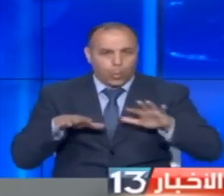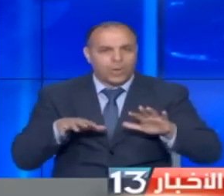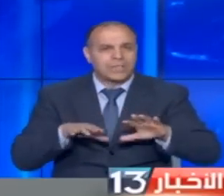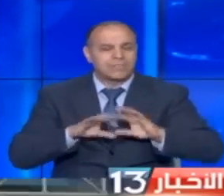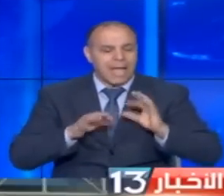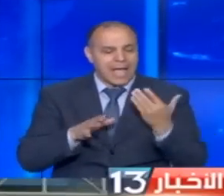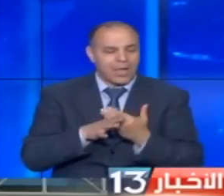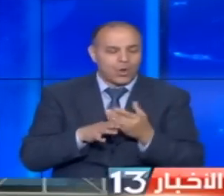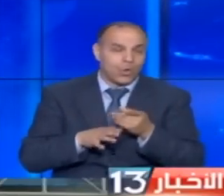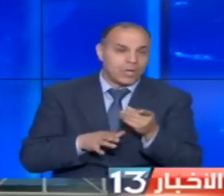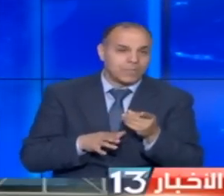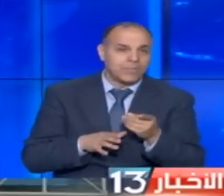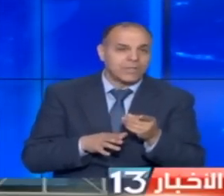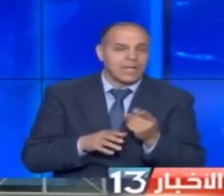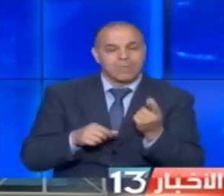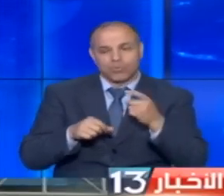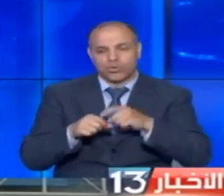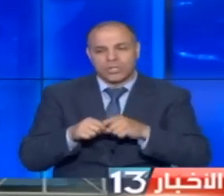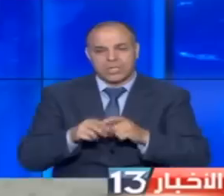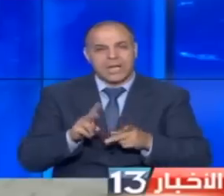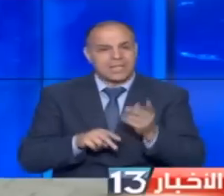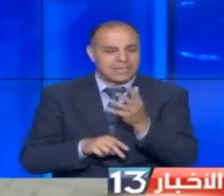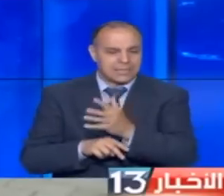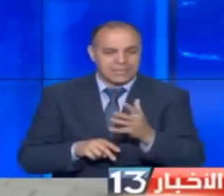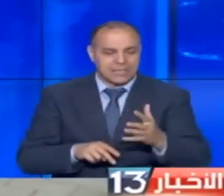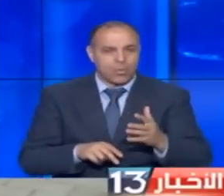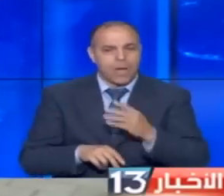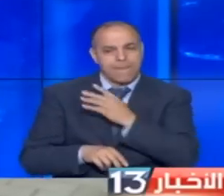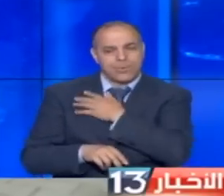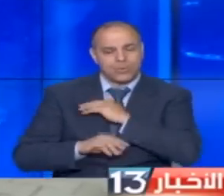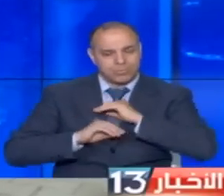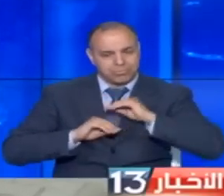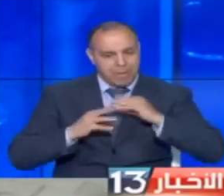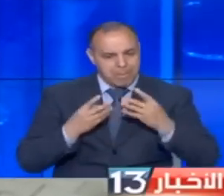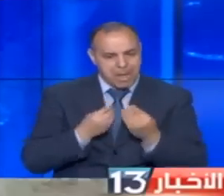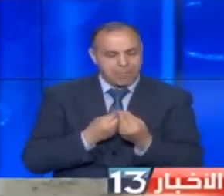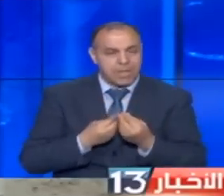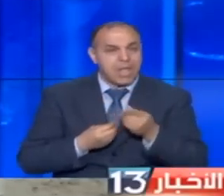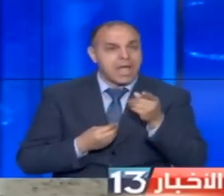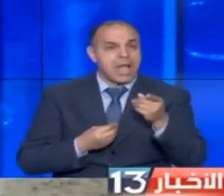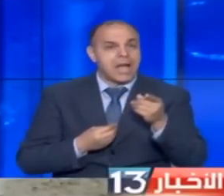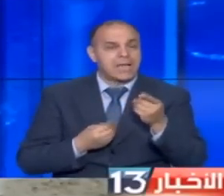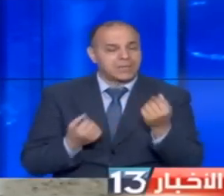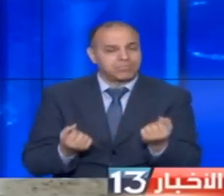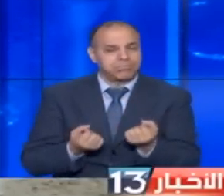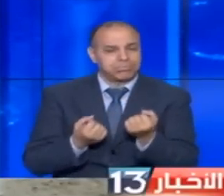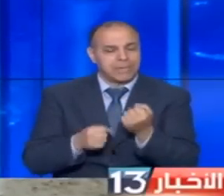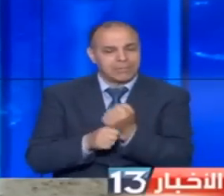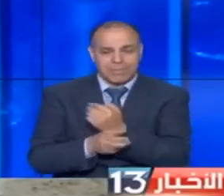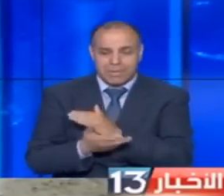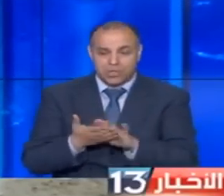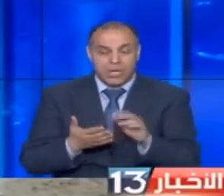المدرسه بمشاركه تلاميذ واثارها التربوي ضمن هذه الحمله التطوعيه التي تم